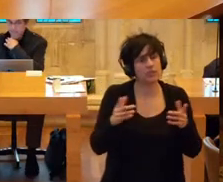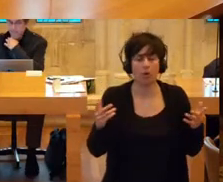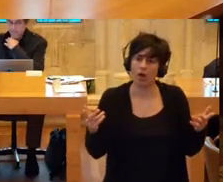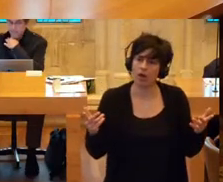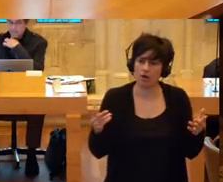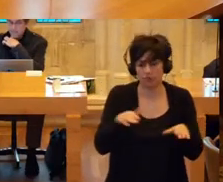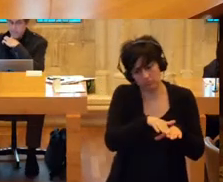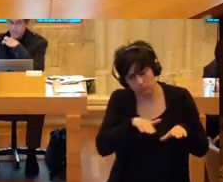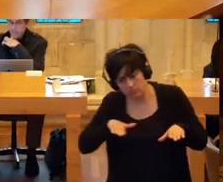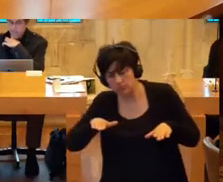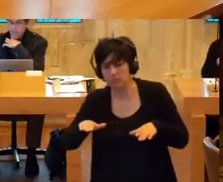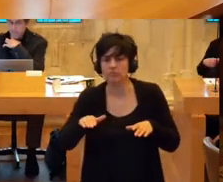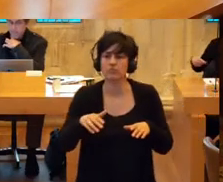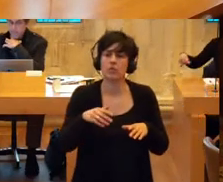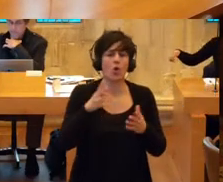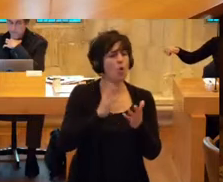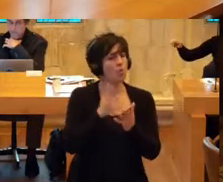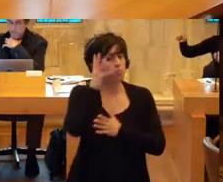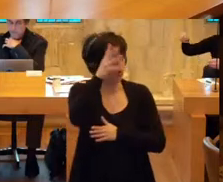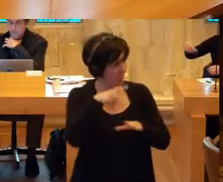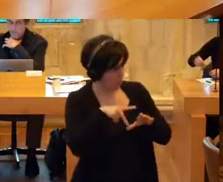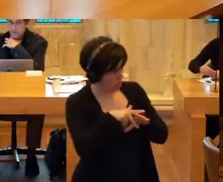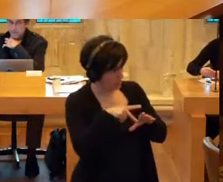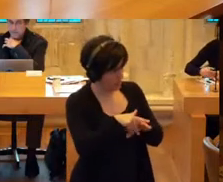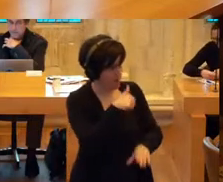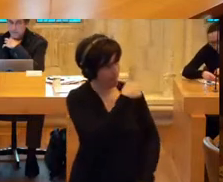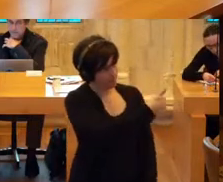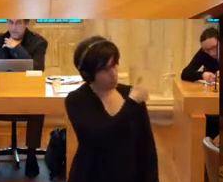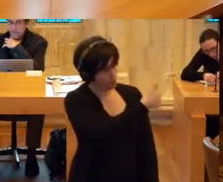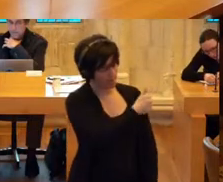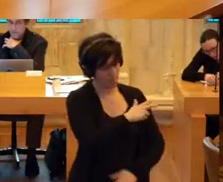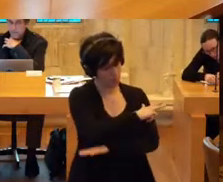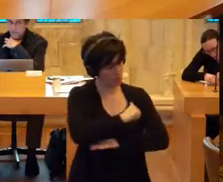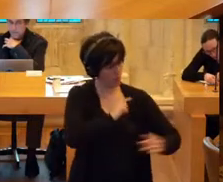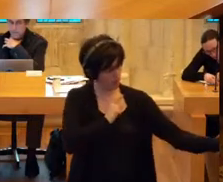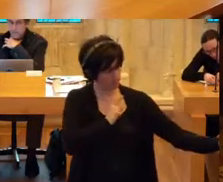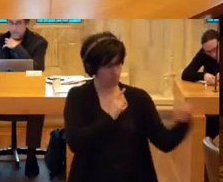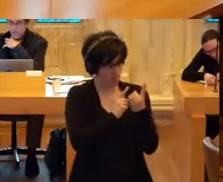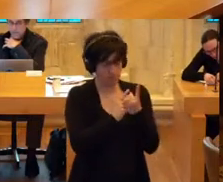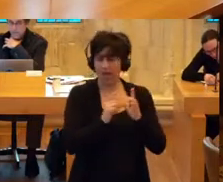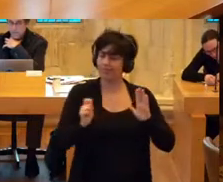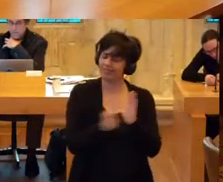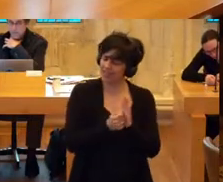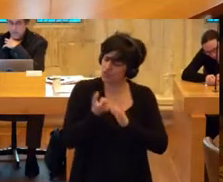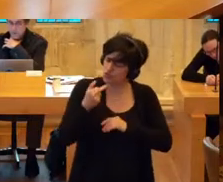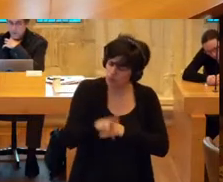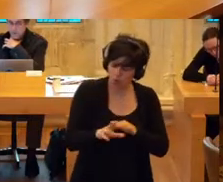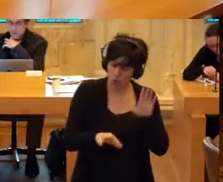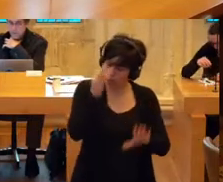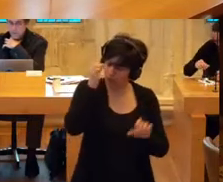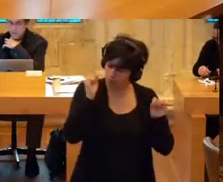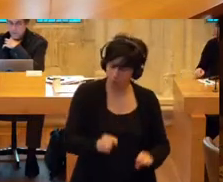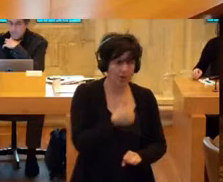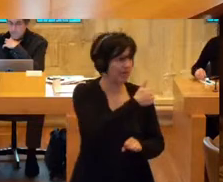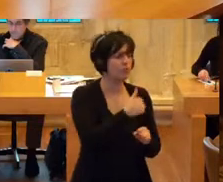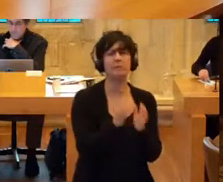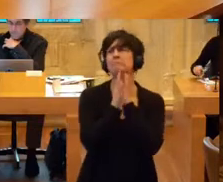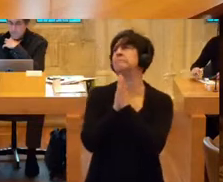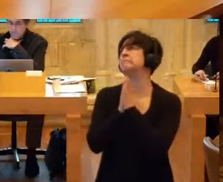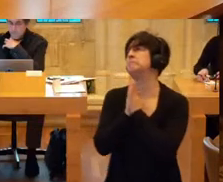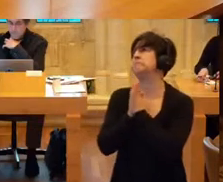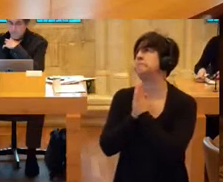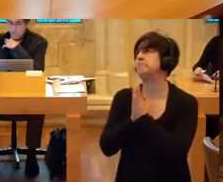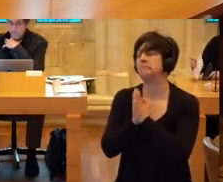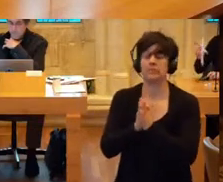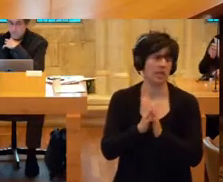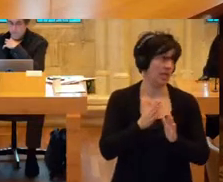Par ailleurs, au début du projet, vous êtes venu dans mon bureau, je pourrais retrouver la date du rendez-vous, pour me supplier quasiment en me disant ce